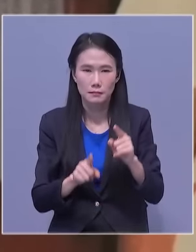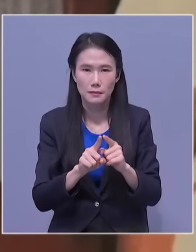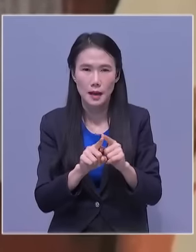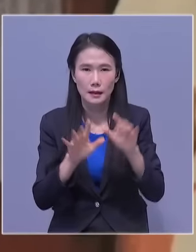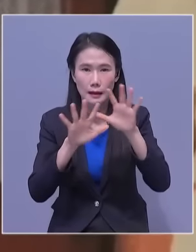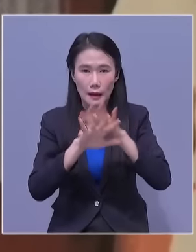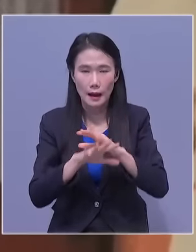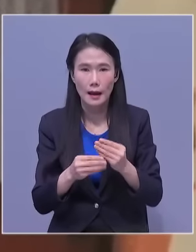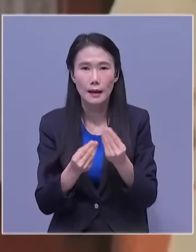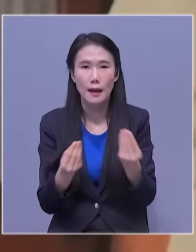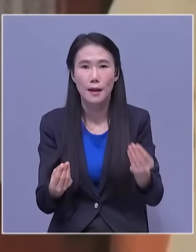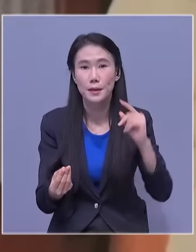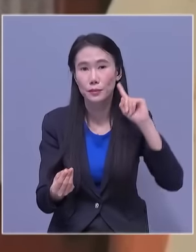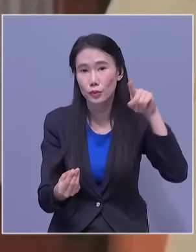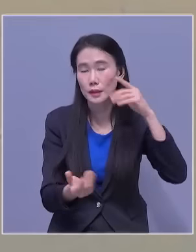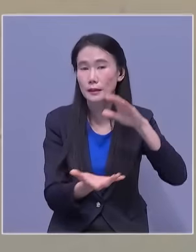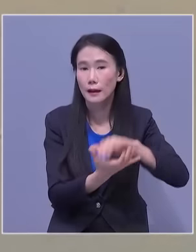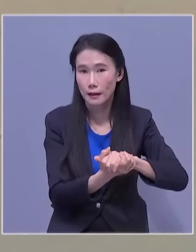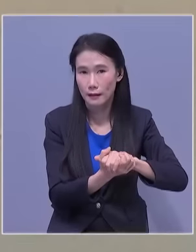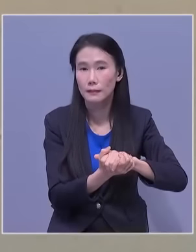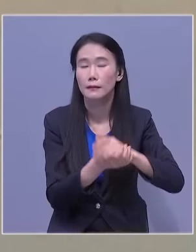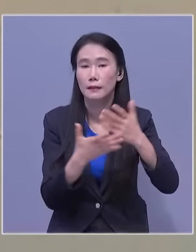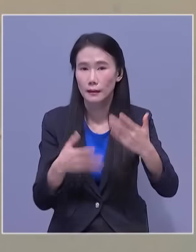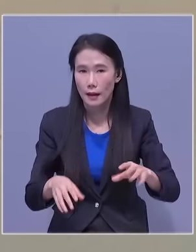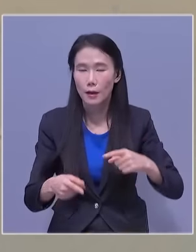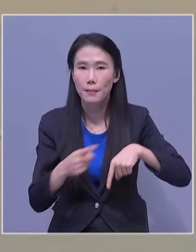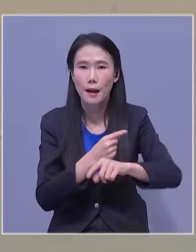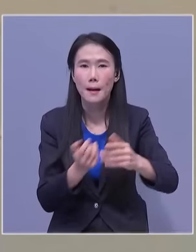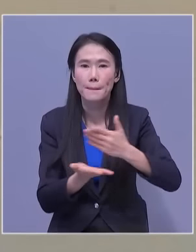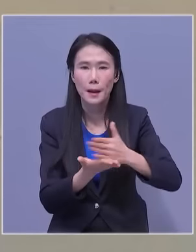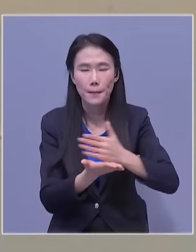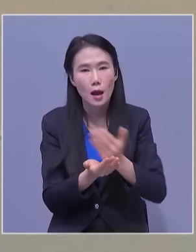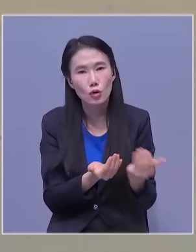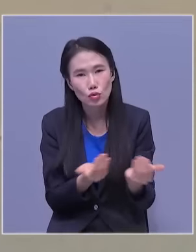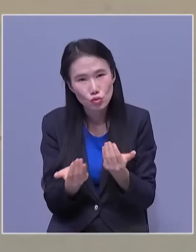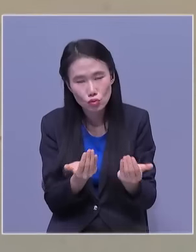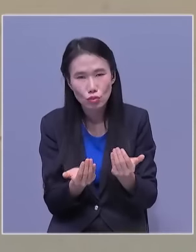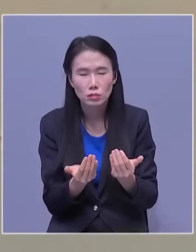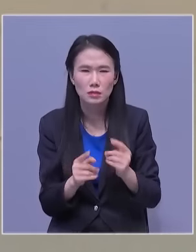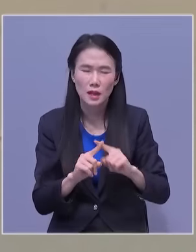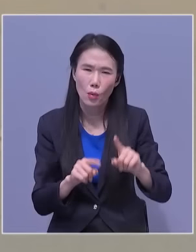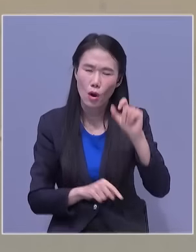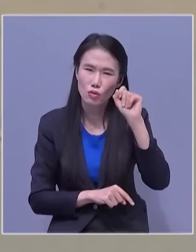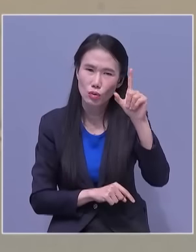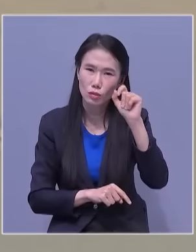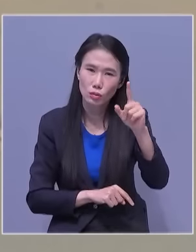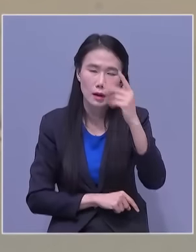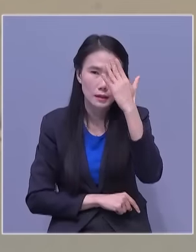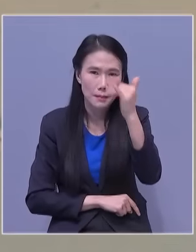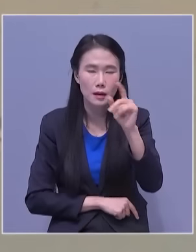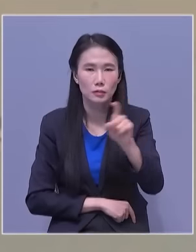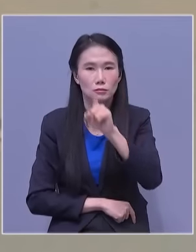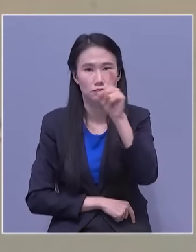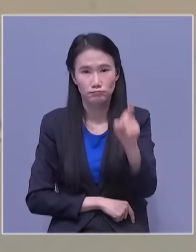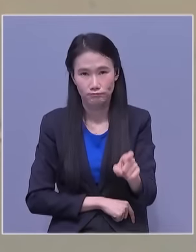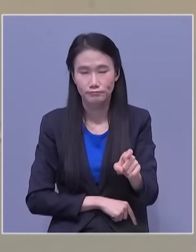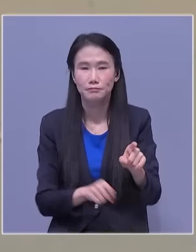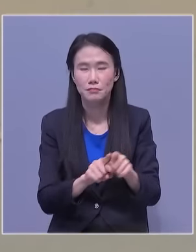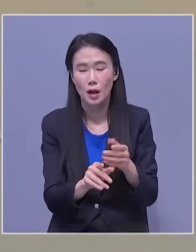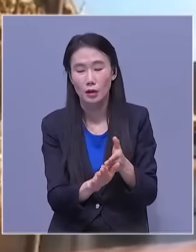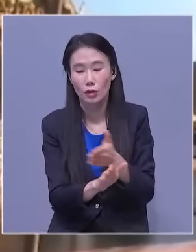ครึ่งนึงก็จะเป็นของภรรยาอยู่แล้วแล้วค่อยมาแบ่งกันในชั้นบุตรต่อไปทำไมถึงเร่งรีบมีการจัดทำ